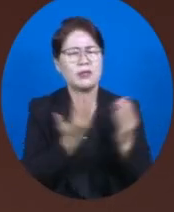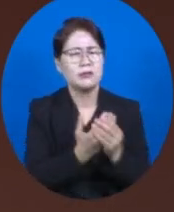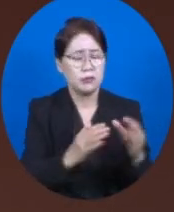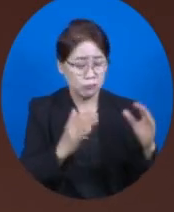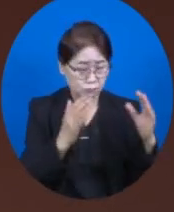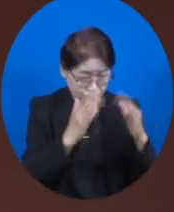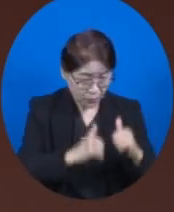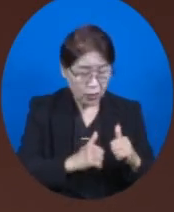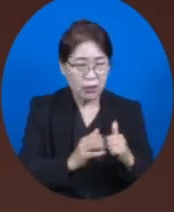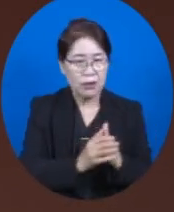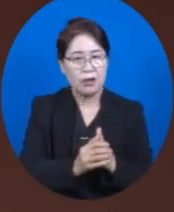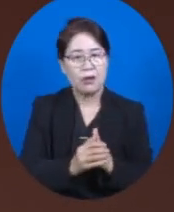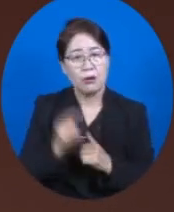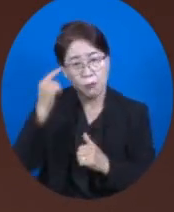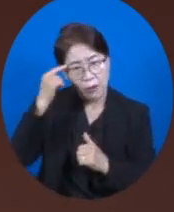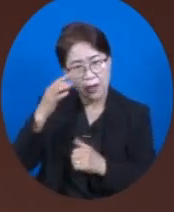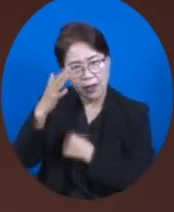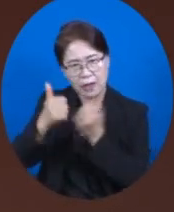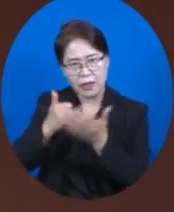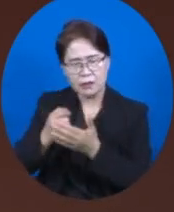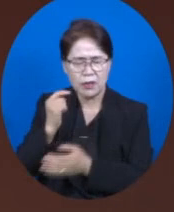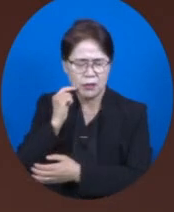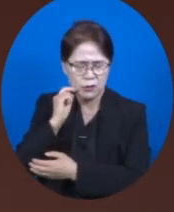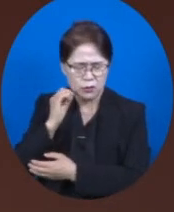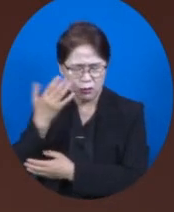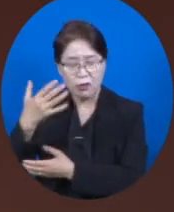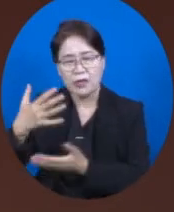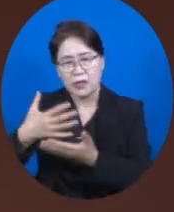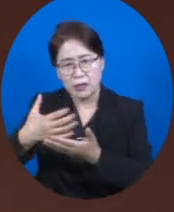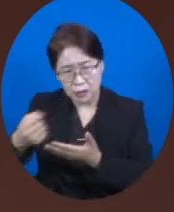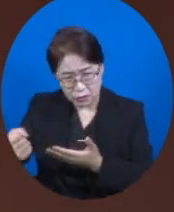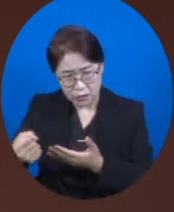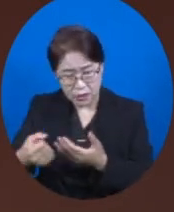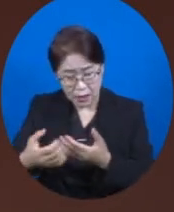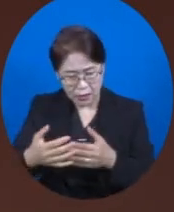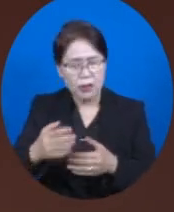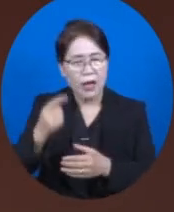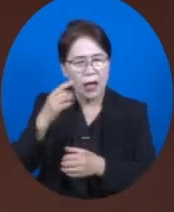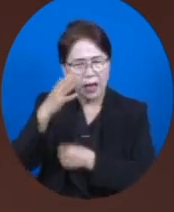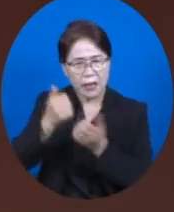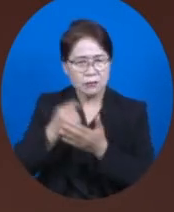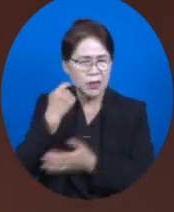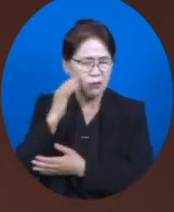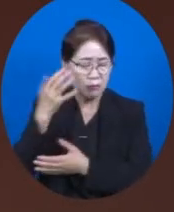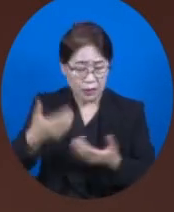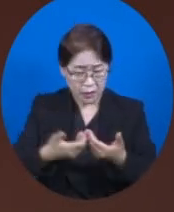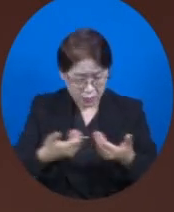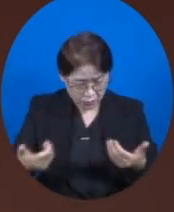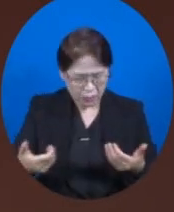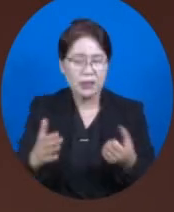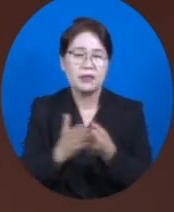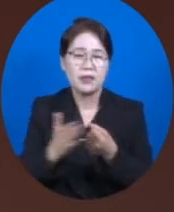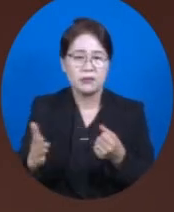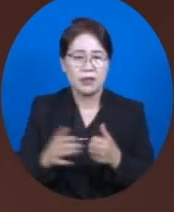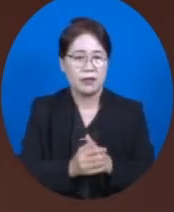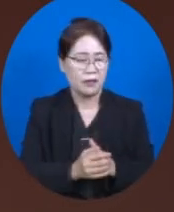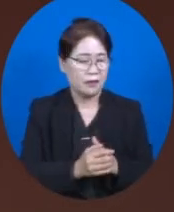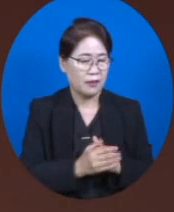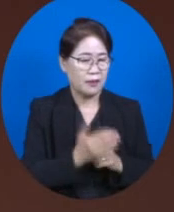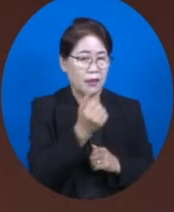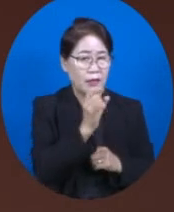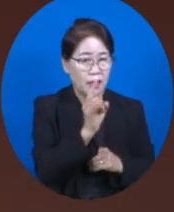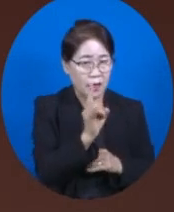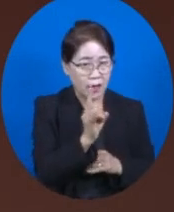하나님의 영광이 떠났기 때문이죠 그리고 해로 성전도 마찬가지죠 헤롯